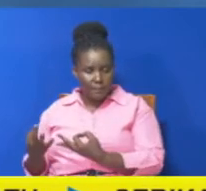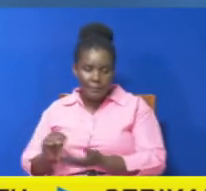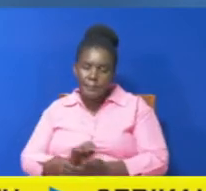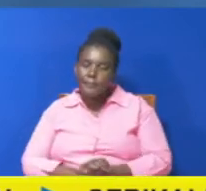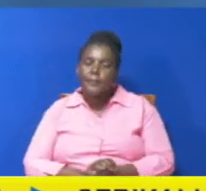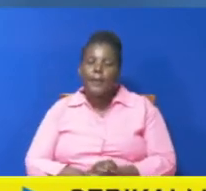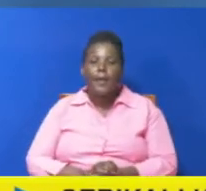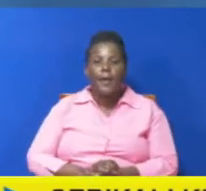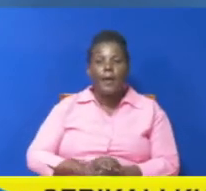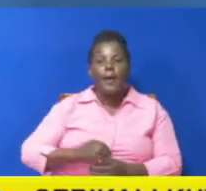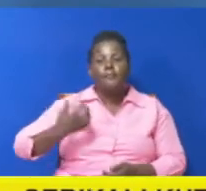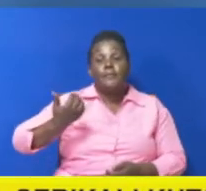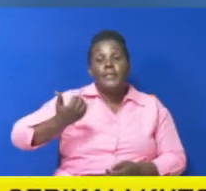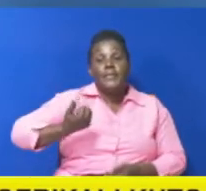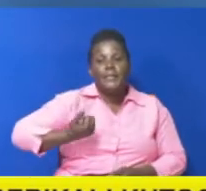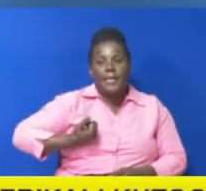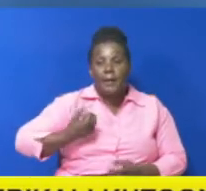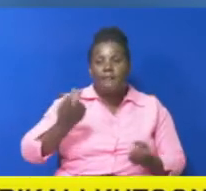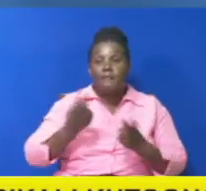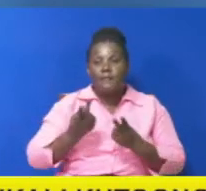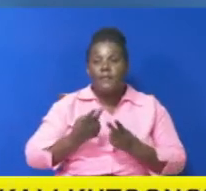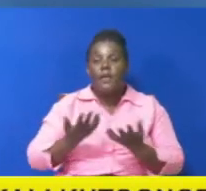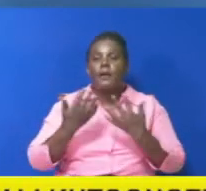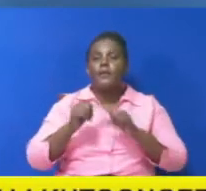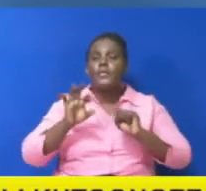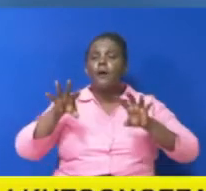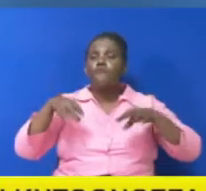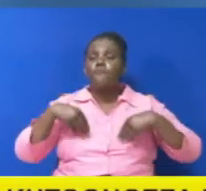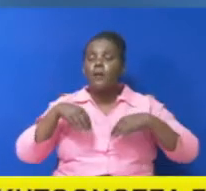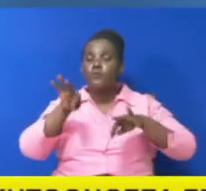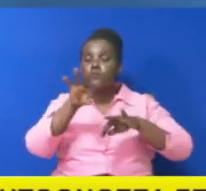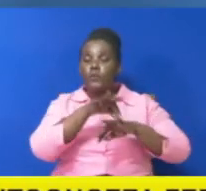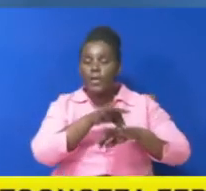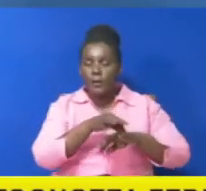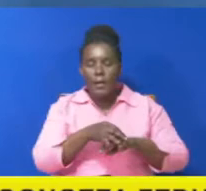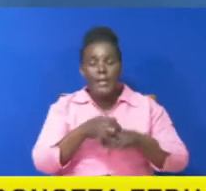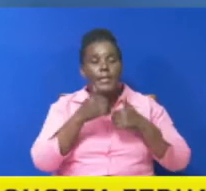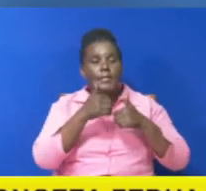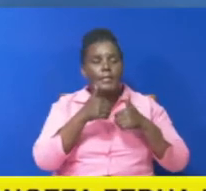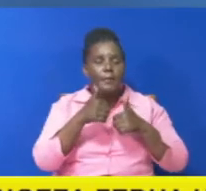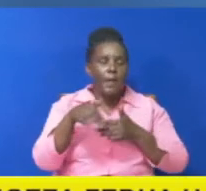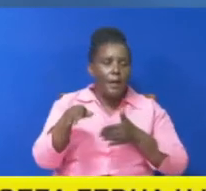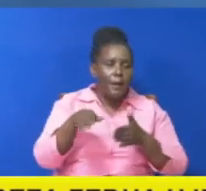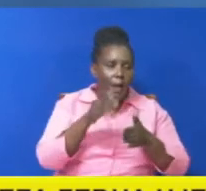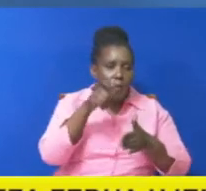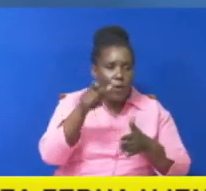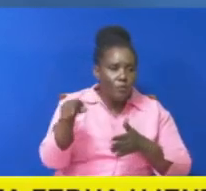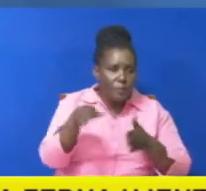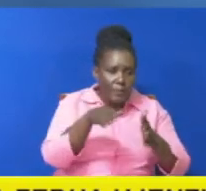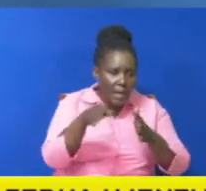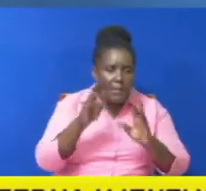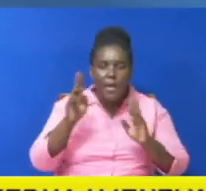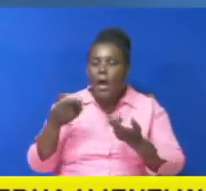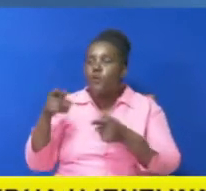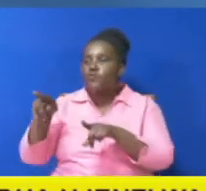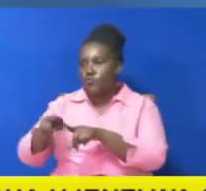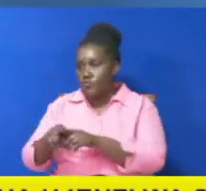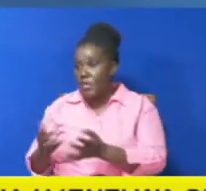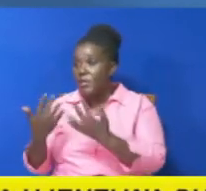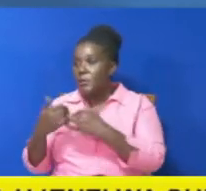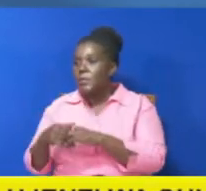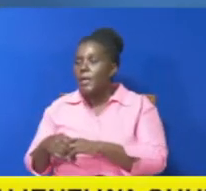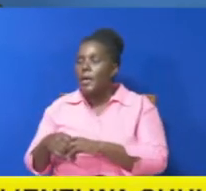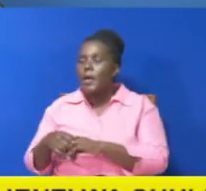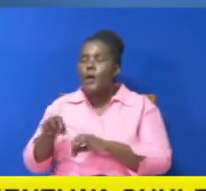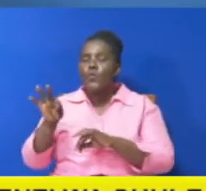ndoa kulingana na mtaani kwao, ama wanandugu ama familia. Inawezekana amekaa muda mrefu bila kuolewa. Sasa kuna ile